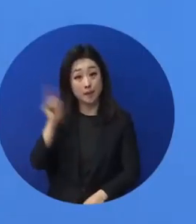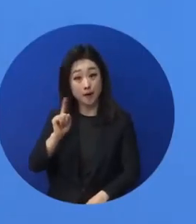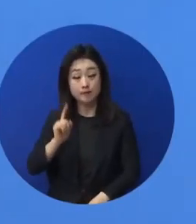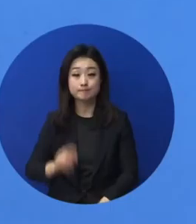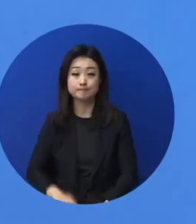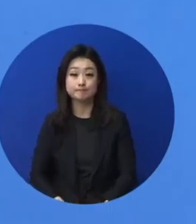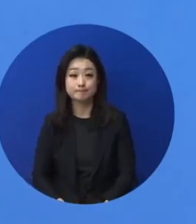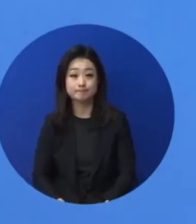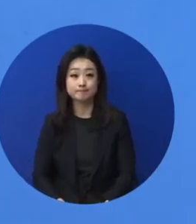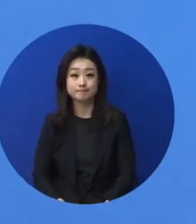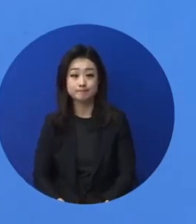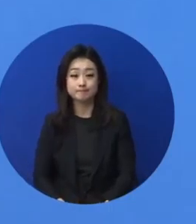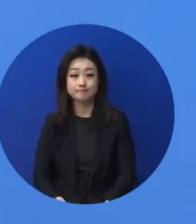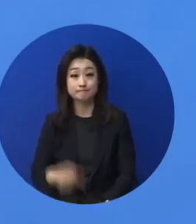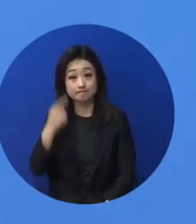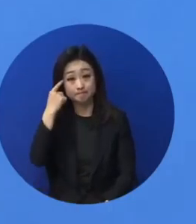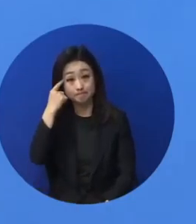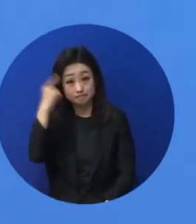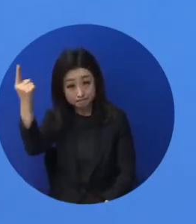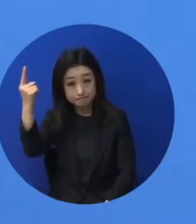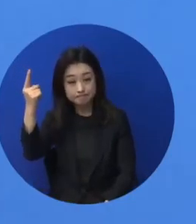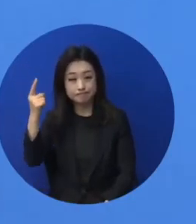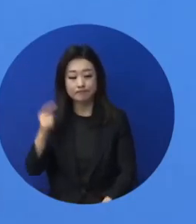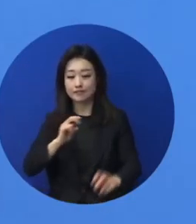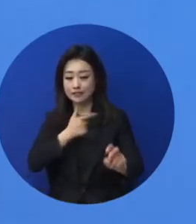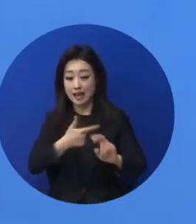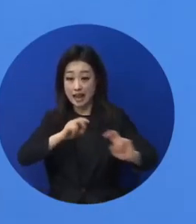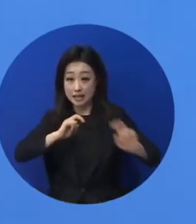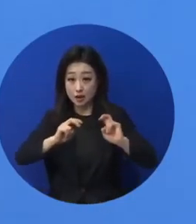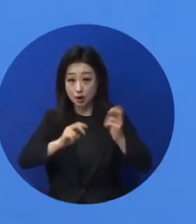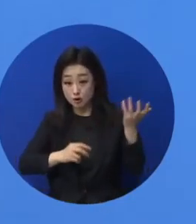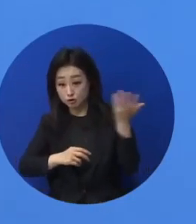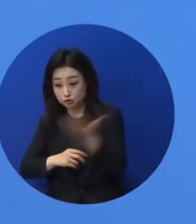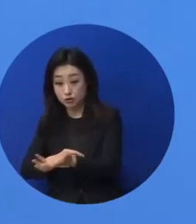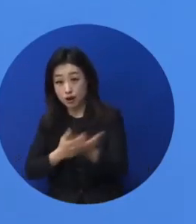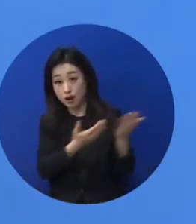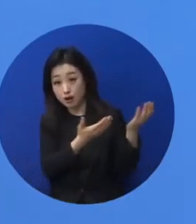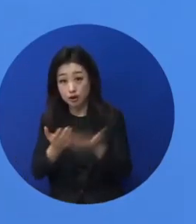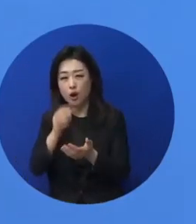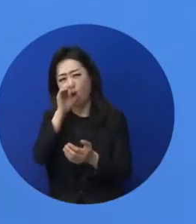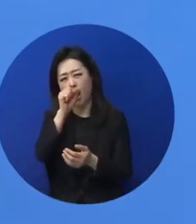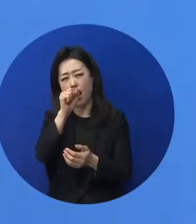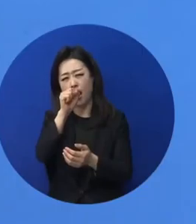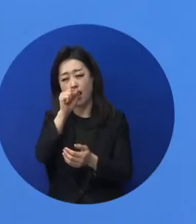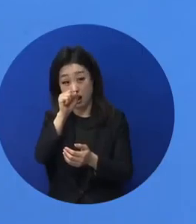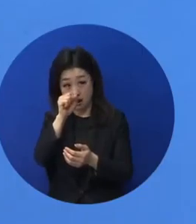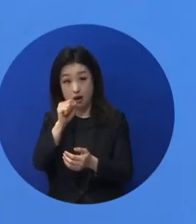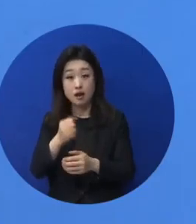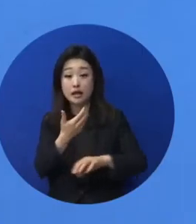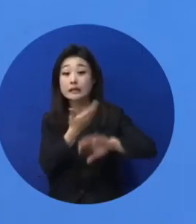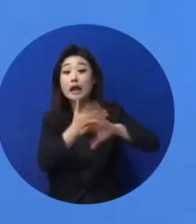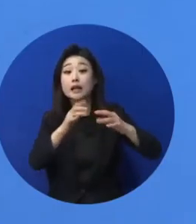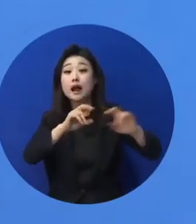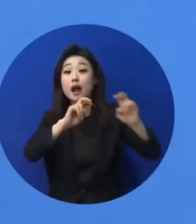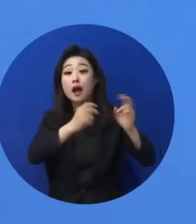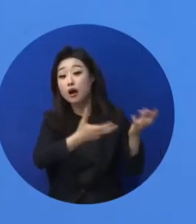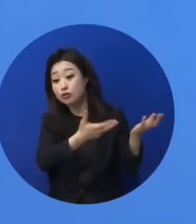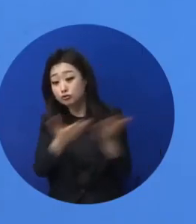생각합니다. 그렇다고 기업이 옵니까? 대기업 유치 좋습니다. 뭐 세계적인 해외 기업 유치